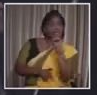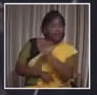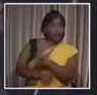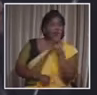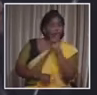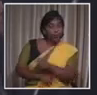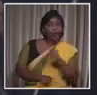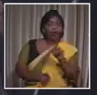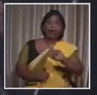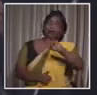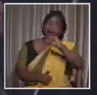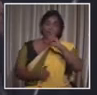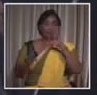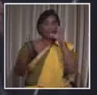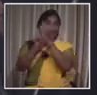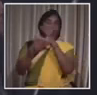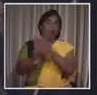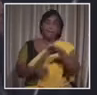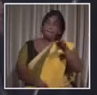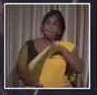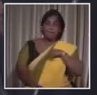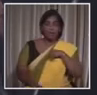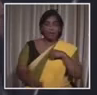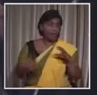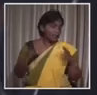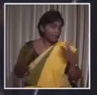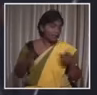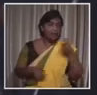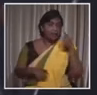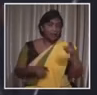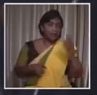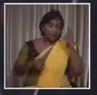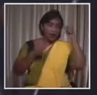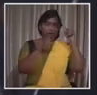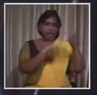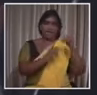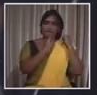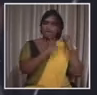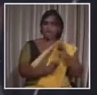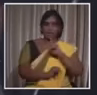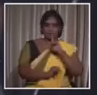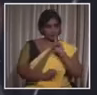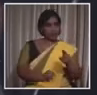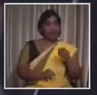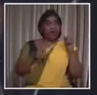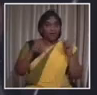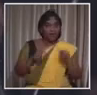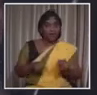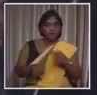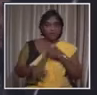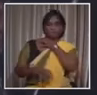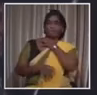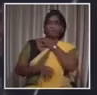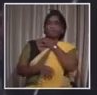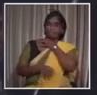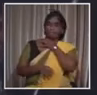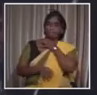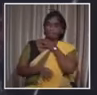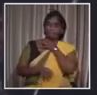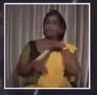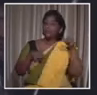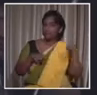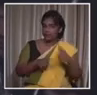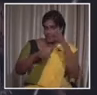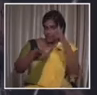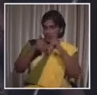කියලා උසාවියේ ඉස්සරහා පිළිගන්න. එහෙම නැත්නම් ඔහේගේ පිට වැරද දානවා කියලා. ඔන්න දැන් බෙල්ලට තොණ්ඩුව දාන්න හදන හැටි මේ